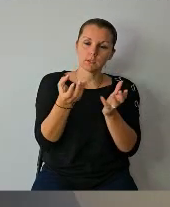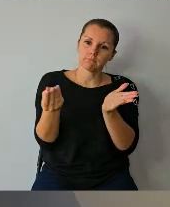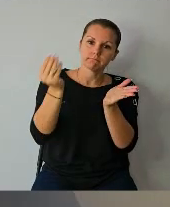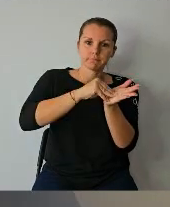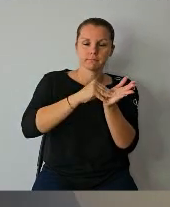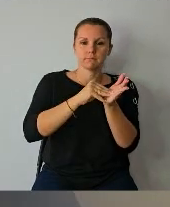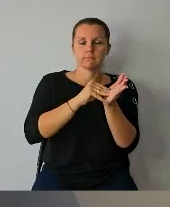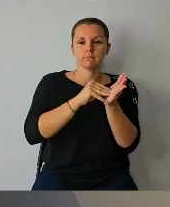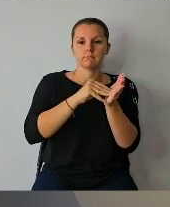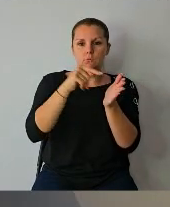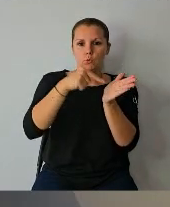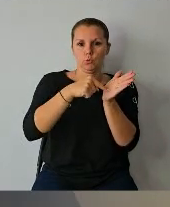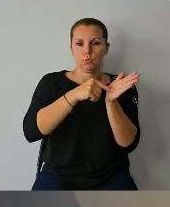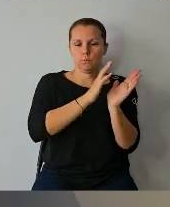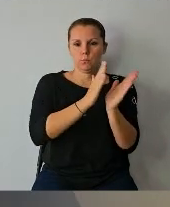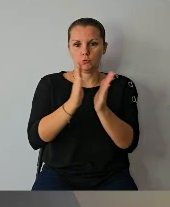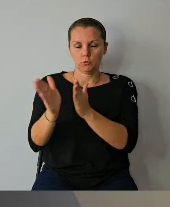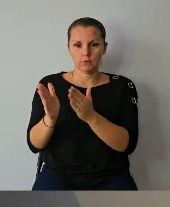do porządku dzisiejszych obrad?